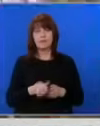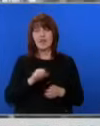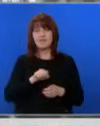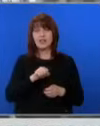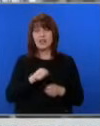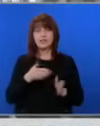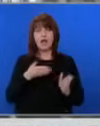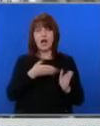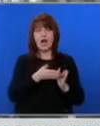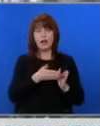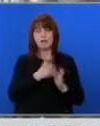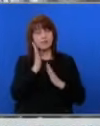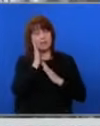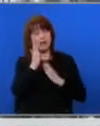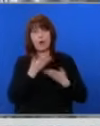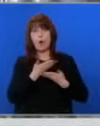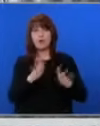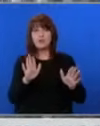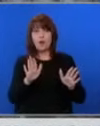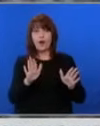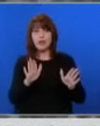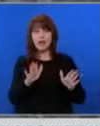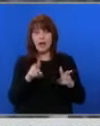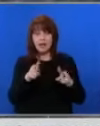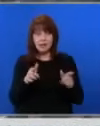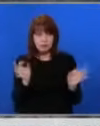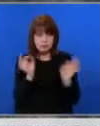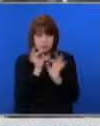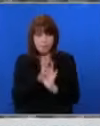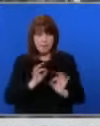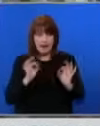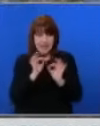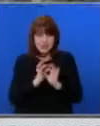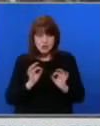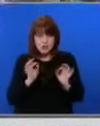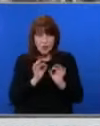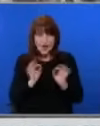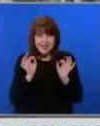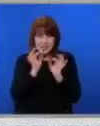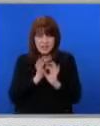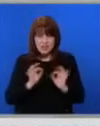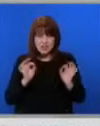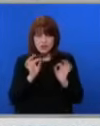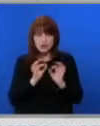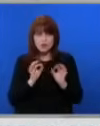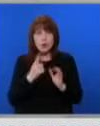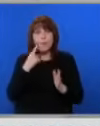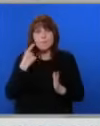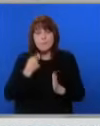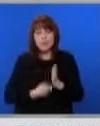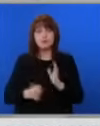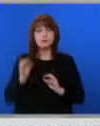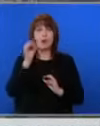Вратата към спалнята беше отворена, а там беше празно. Там няма нищо, просто